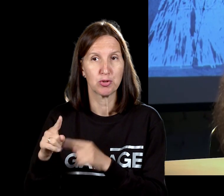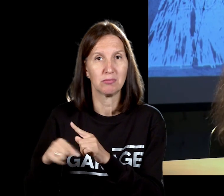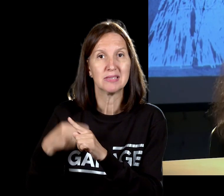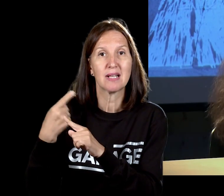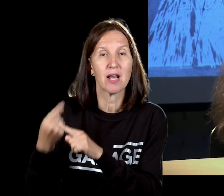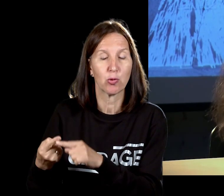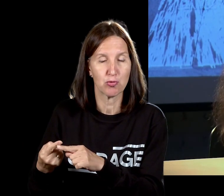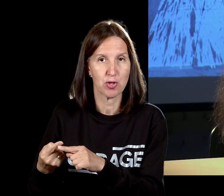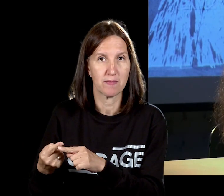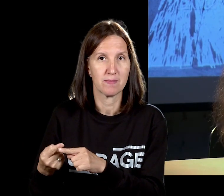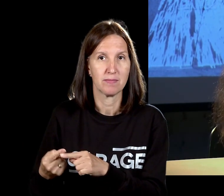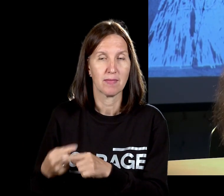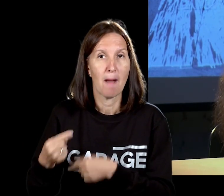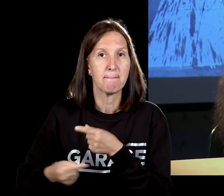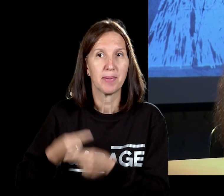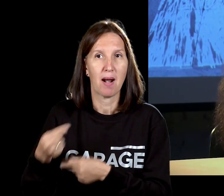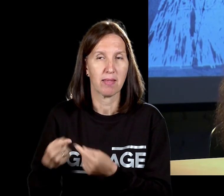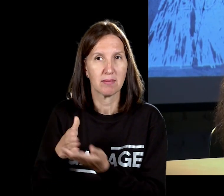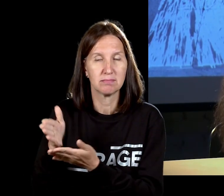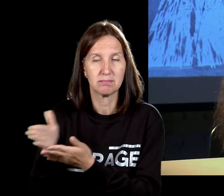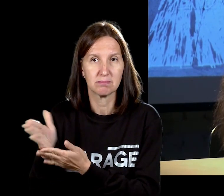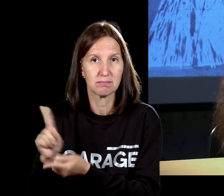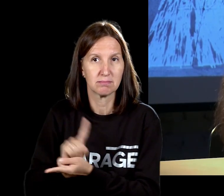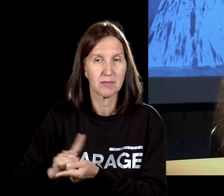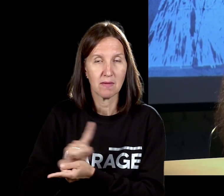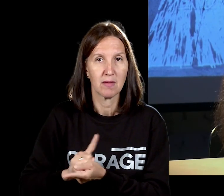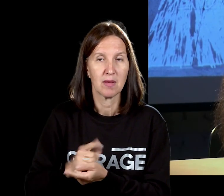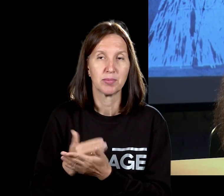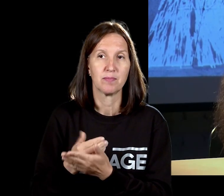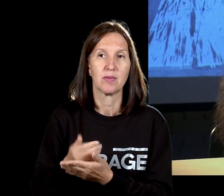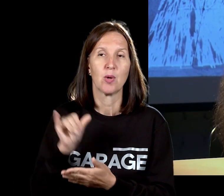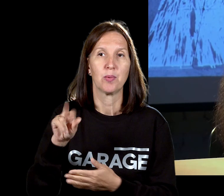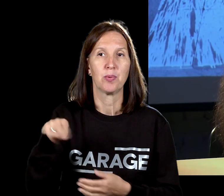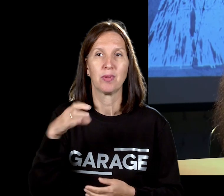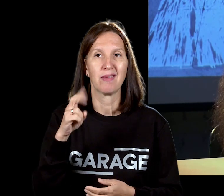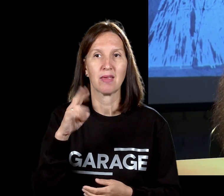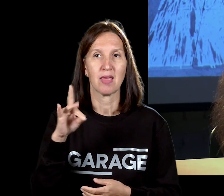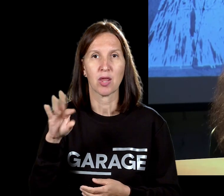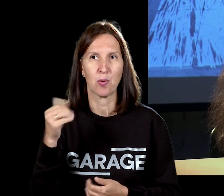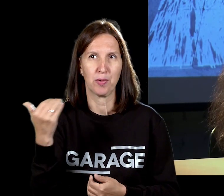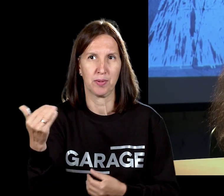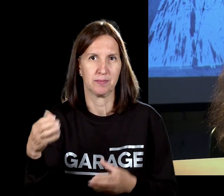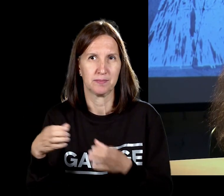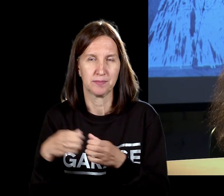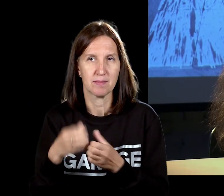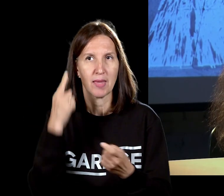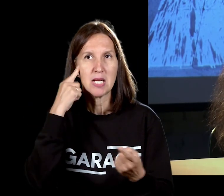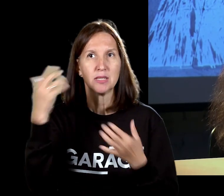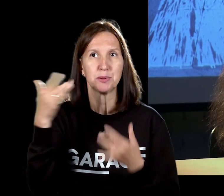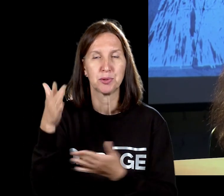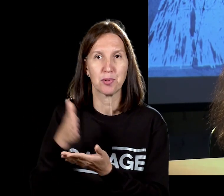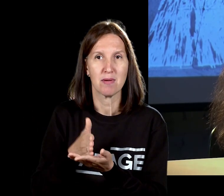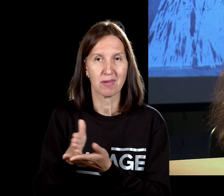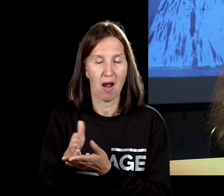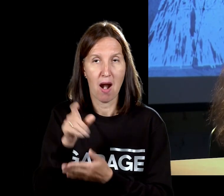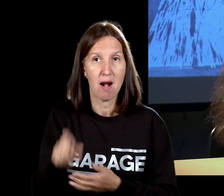следующего, как бы у следующей генерации, то, что происходит у де Кирика и у сюрреалистов вслед за ним, это, наверное, как бы